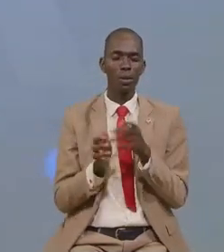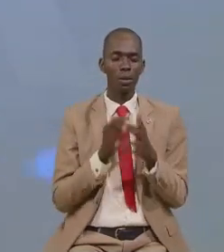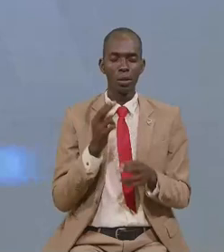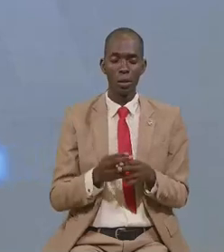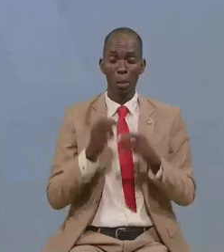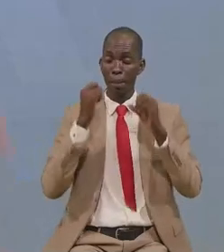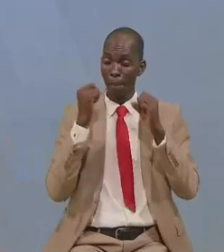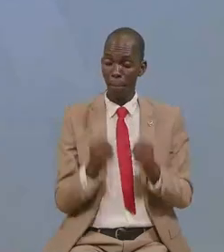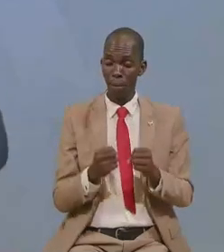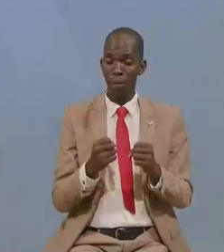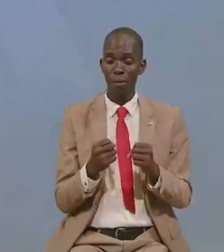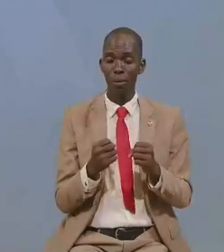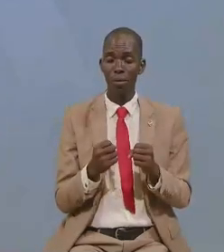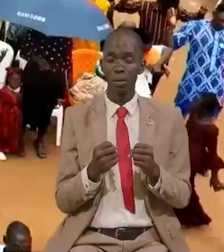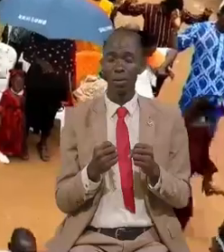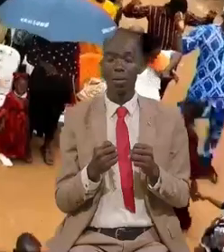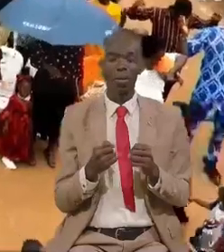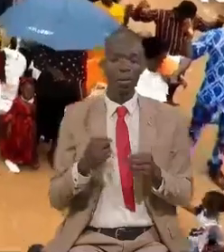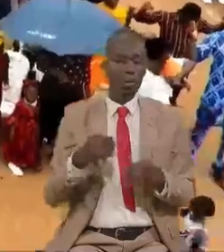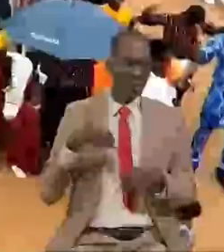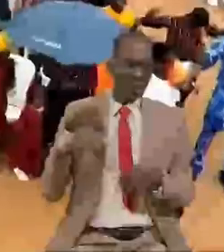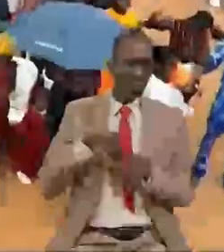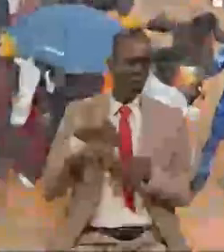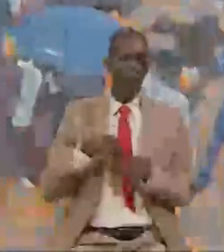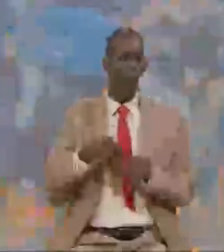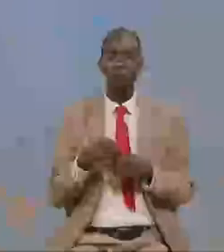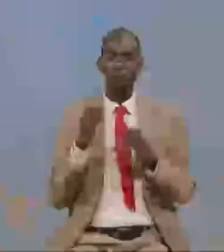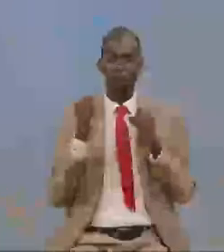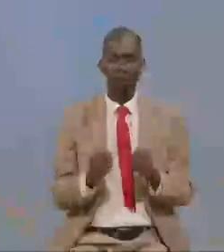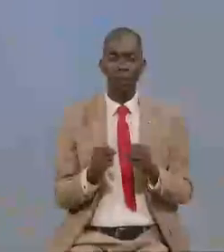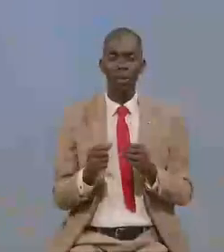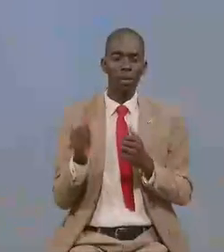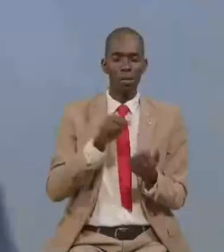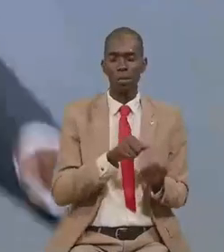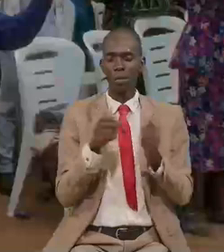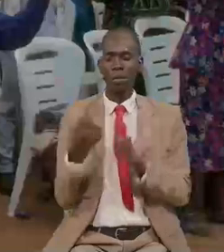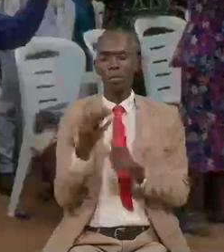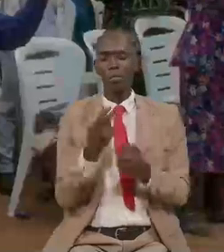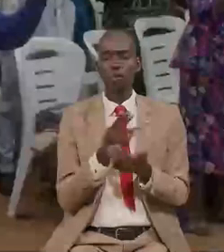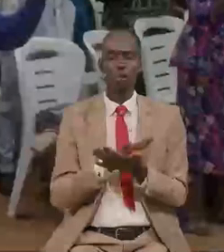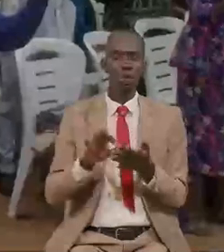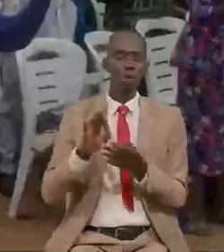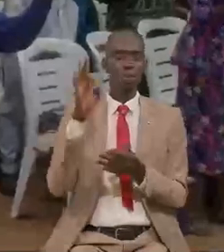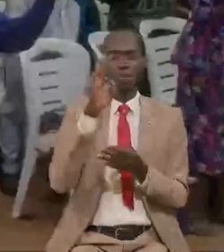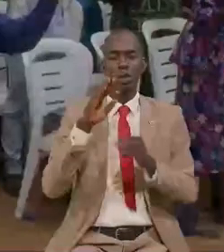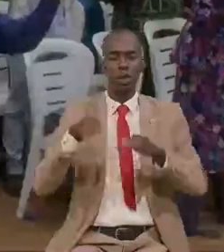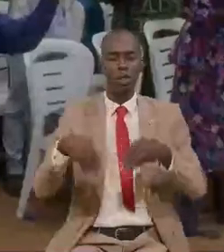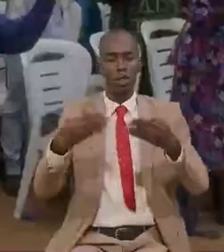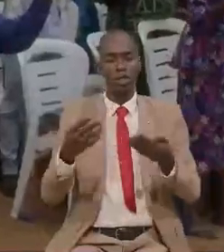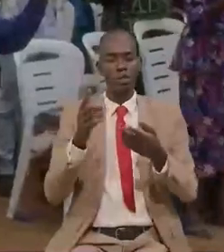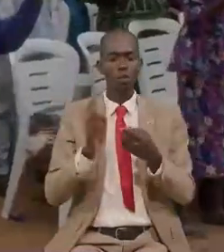puissance, le remplissage, le baptême du Saint-Esprit, accorde